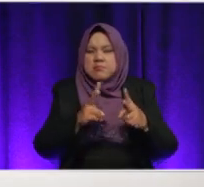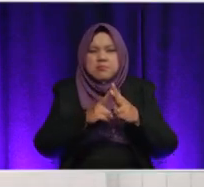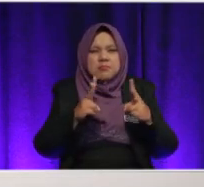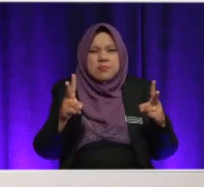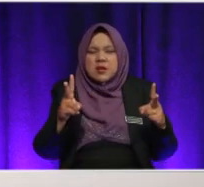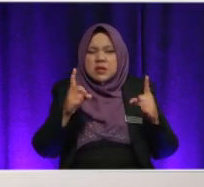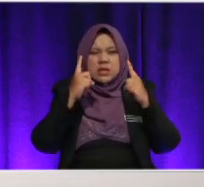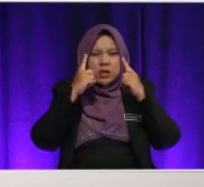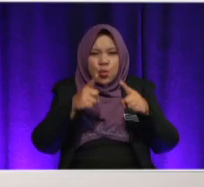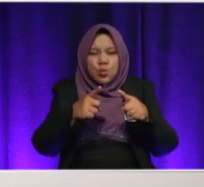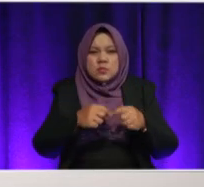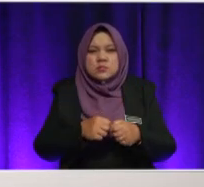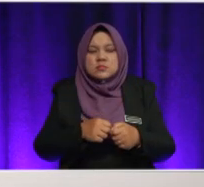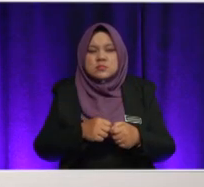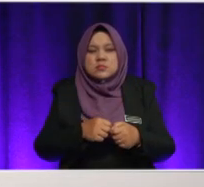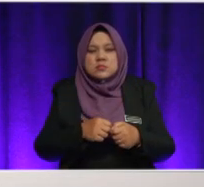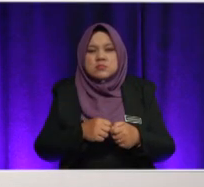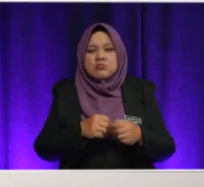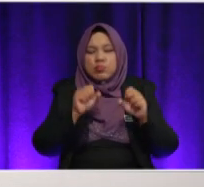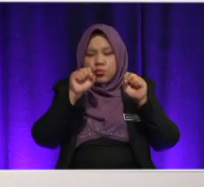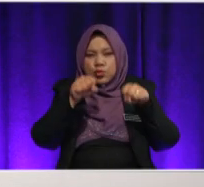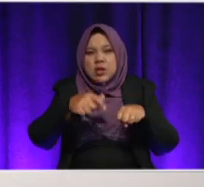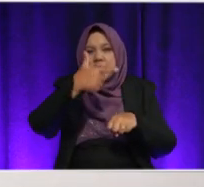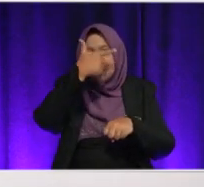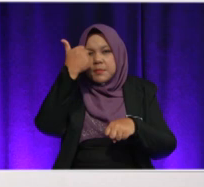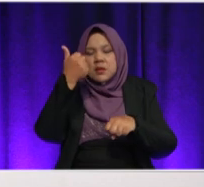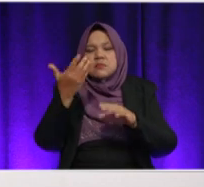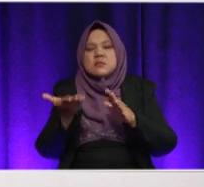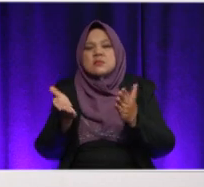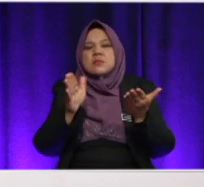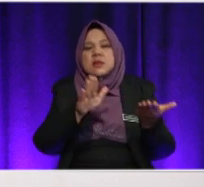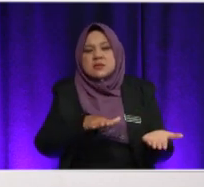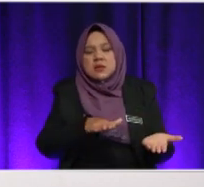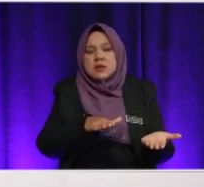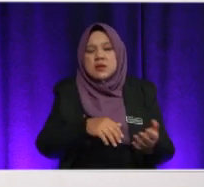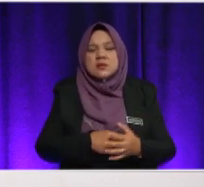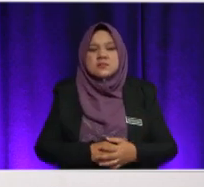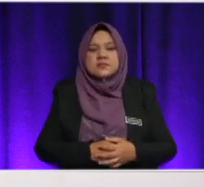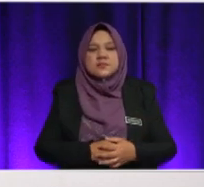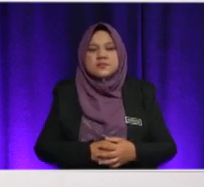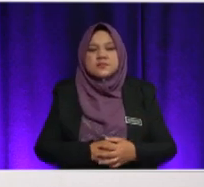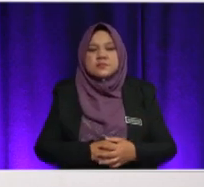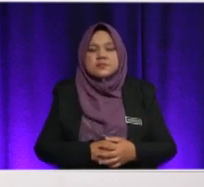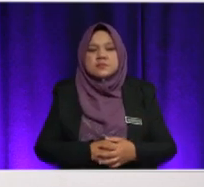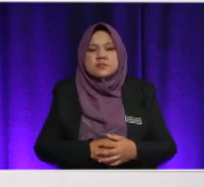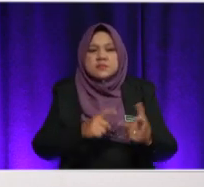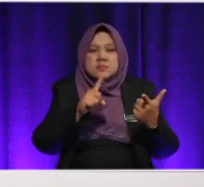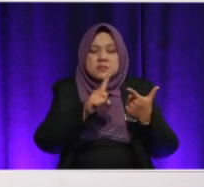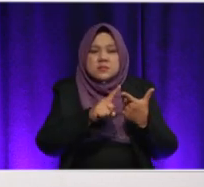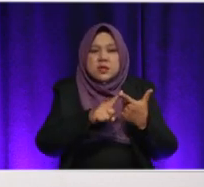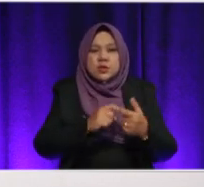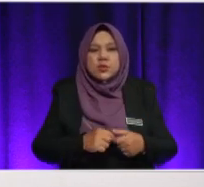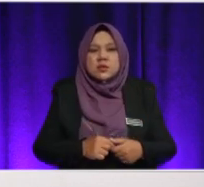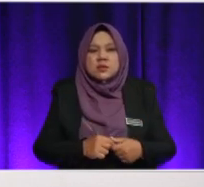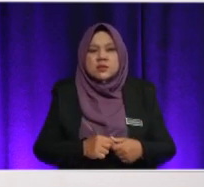yang pertama sekali boleh menyebabkan kematian betul menyebabkan kematian yang